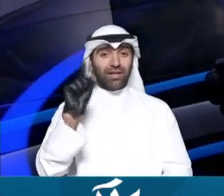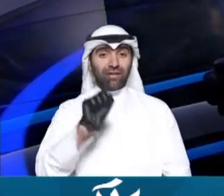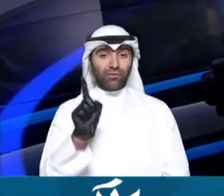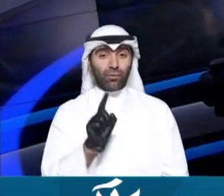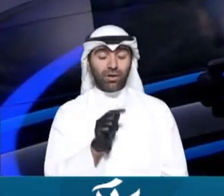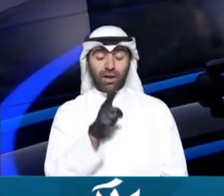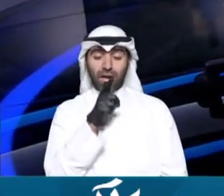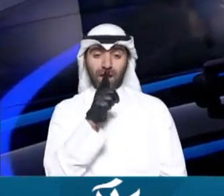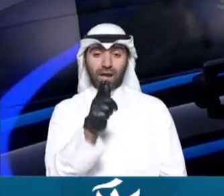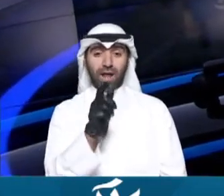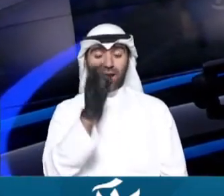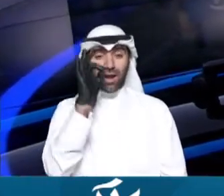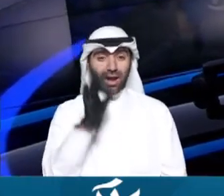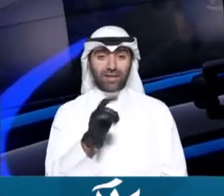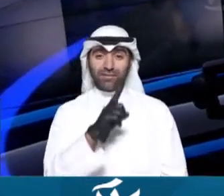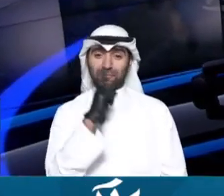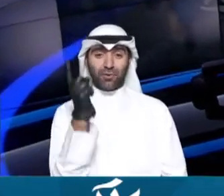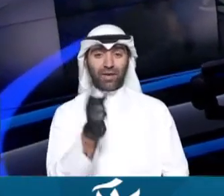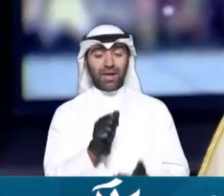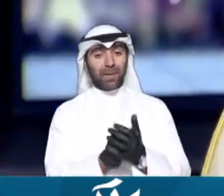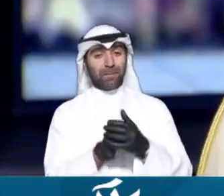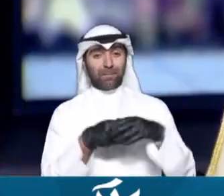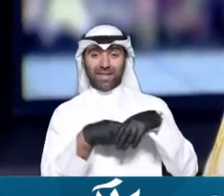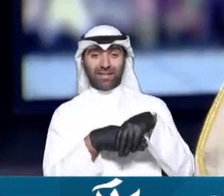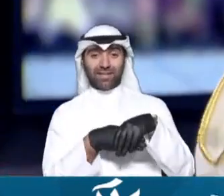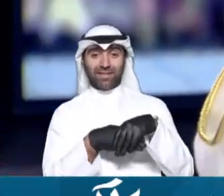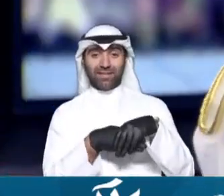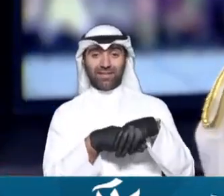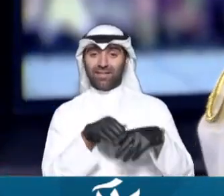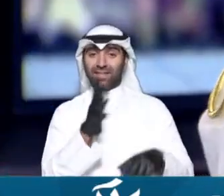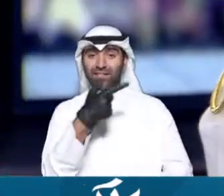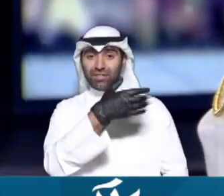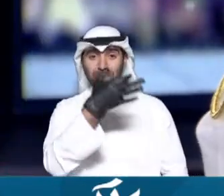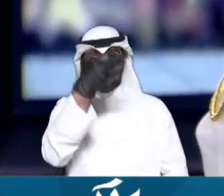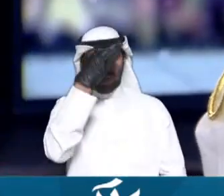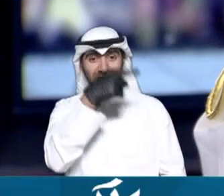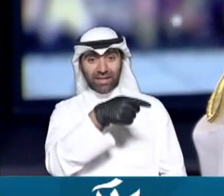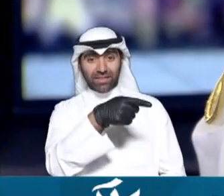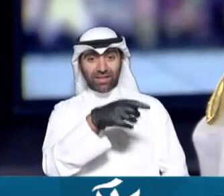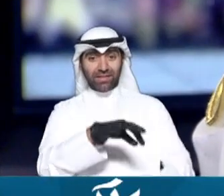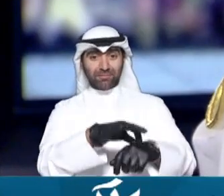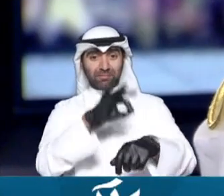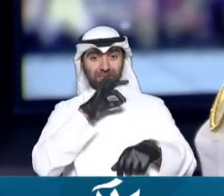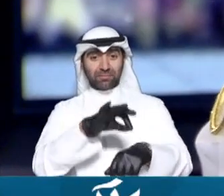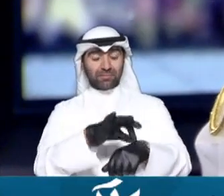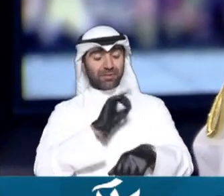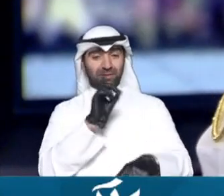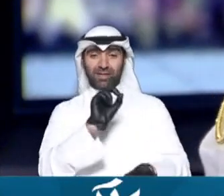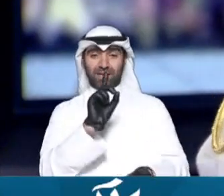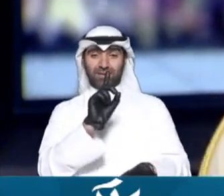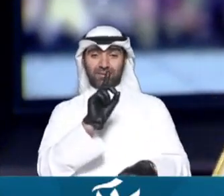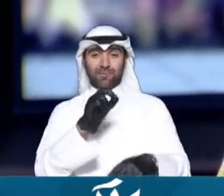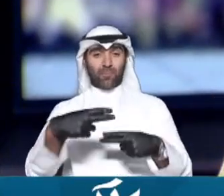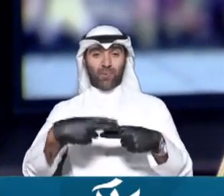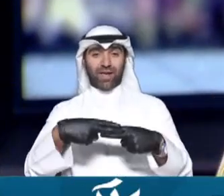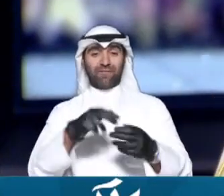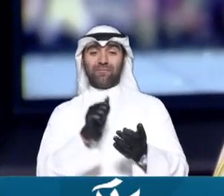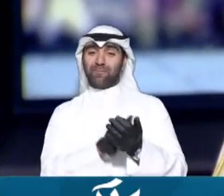داخل ما يخرجون. فقال عمرو بن العاص ارفعوا الناس إلى الجبال تحت الشمس والهواء النقي يشفون،